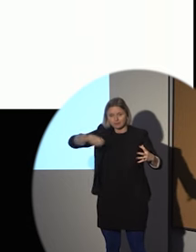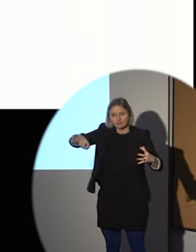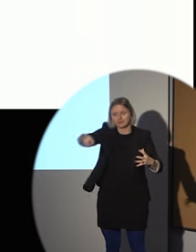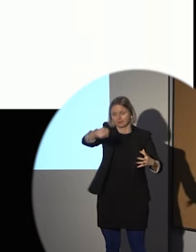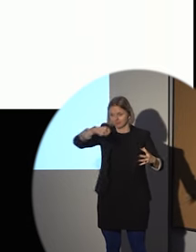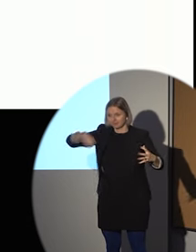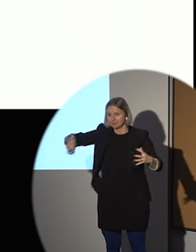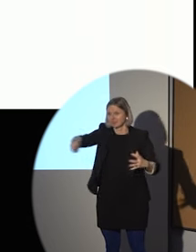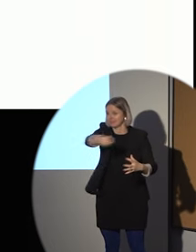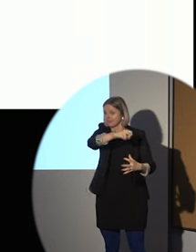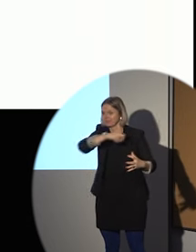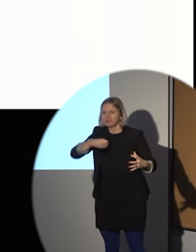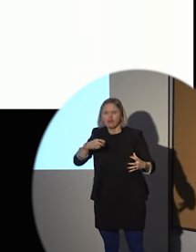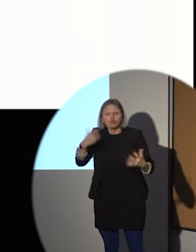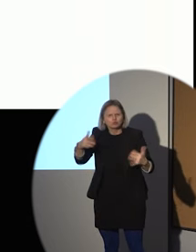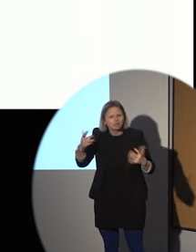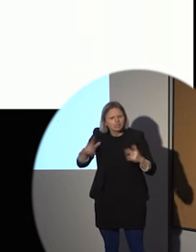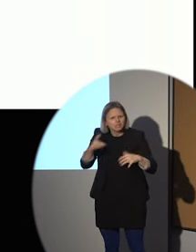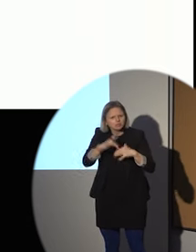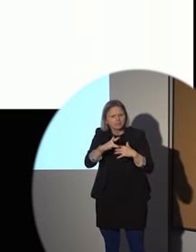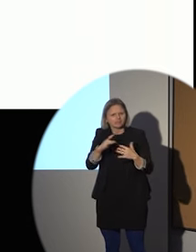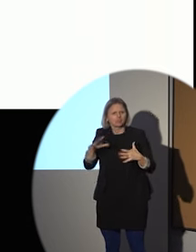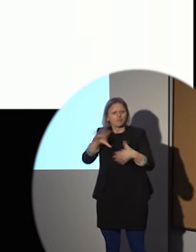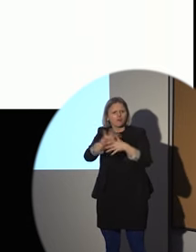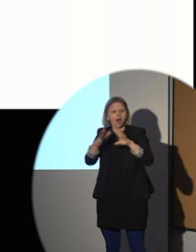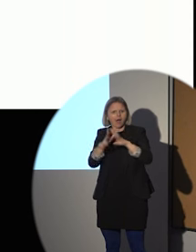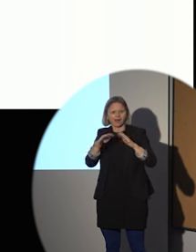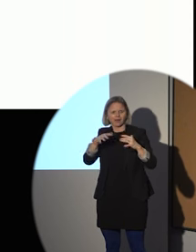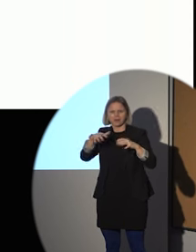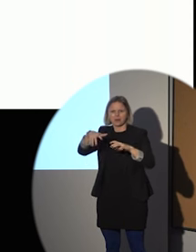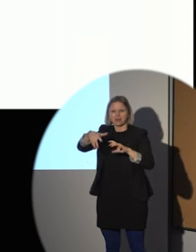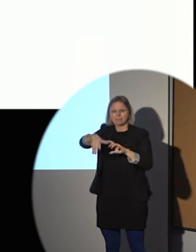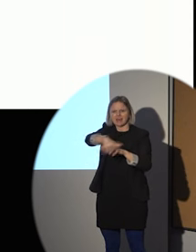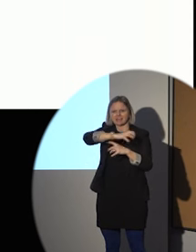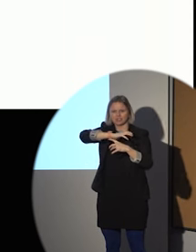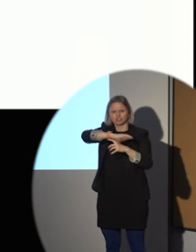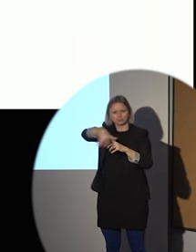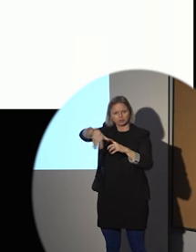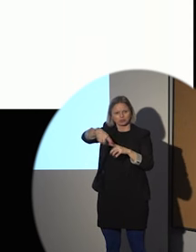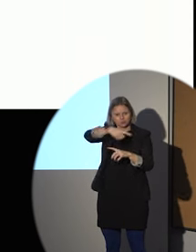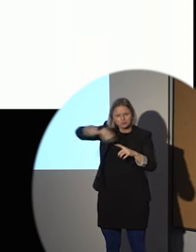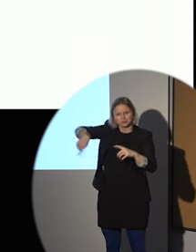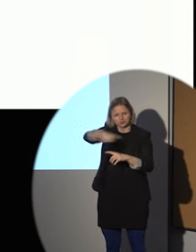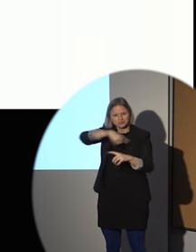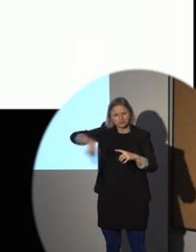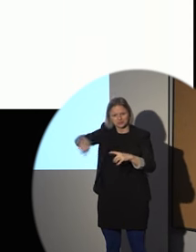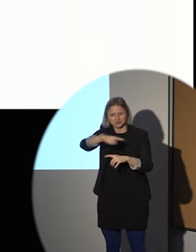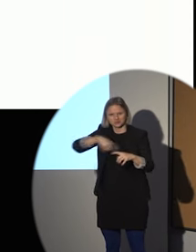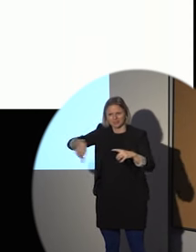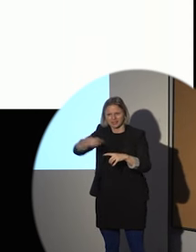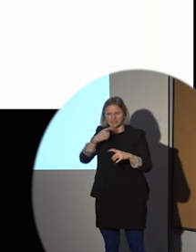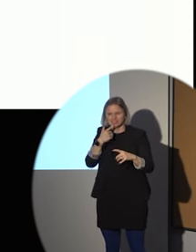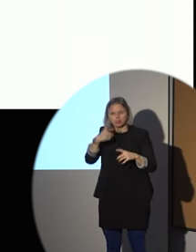Plusieurs d'entre vous ont été sur des manèges. Lorsque vous êtes sur un manège, vous êtes attiré de quel côté ? Vers l'intérieur ou vers